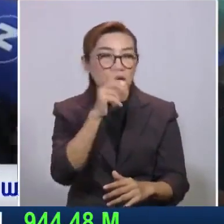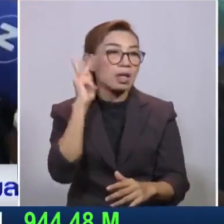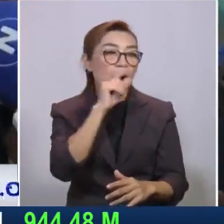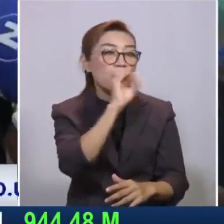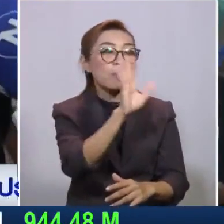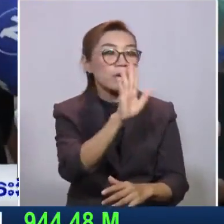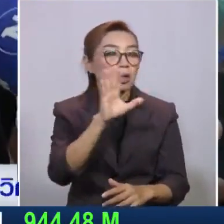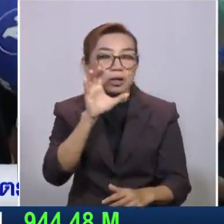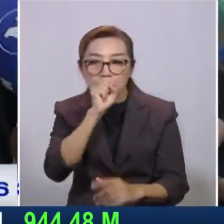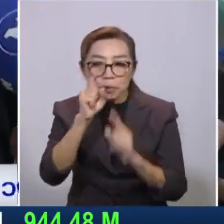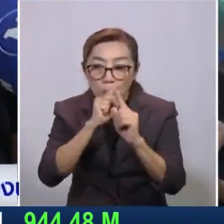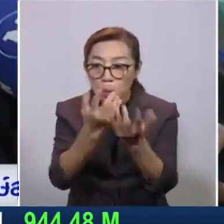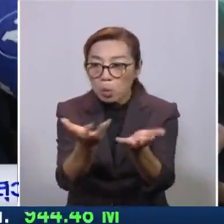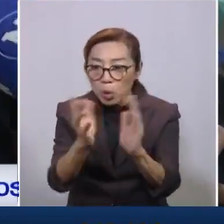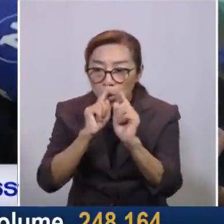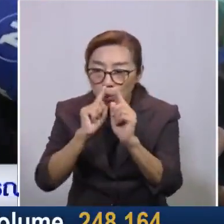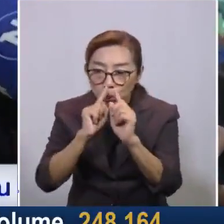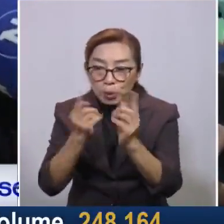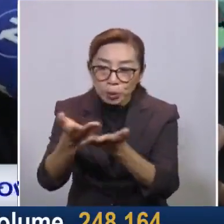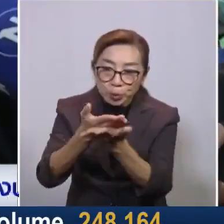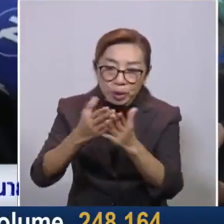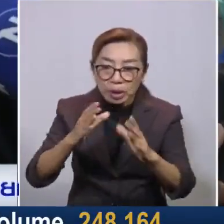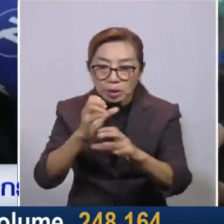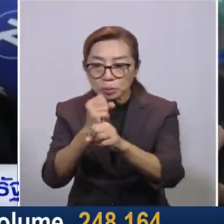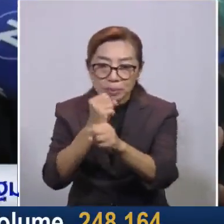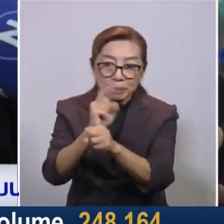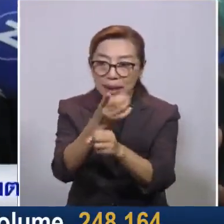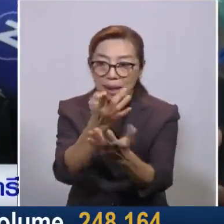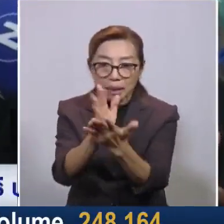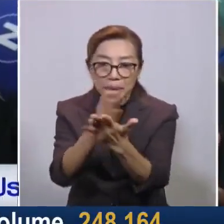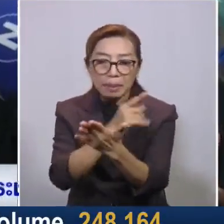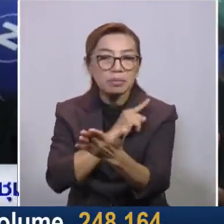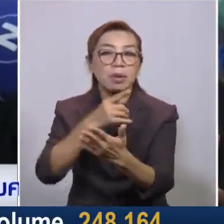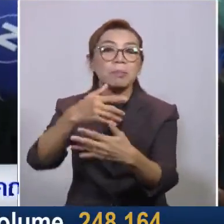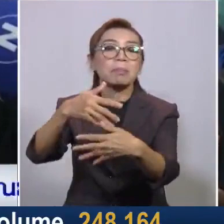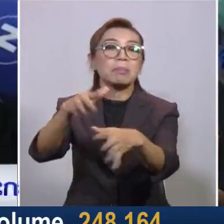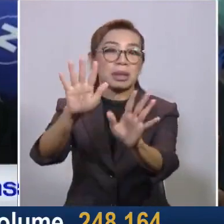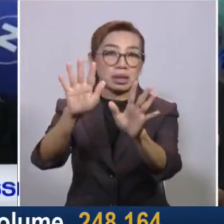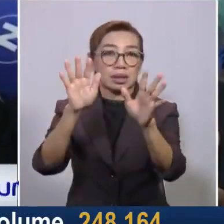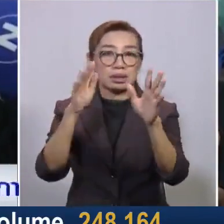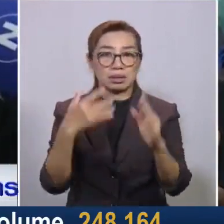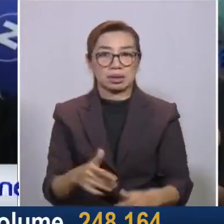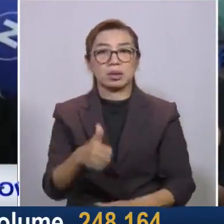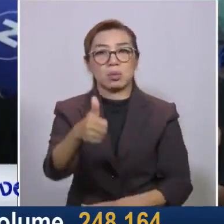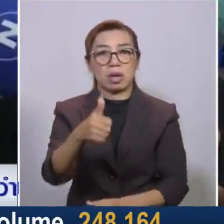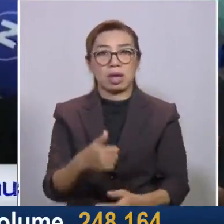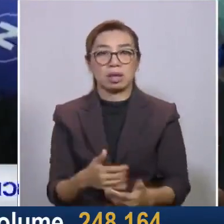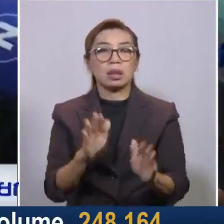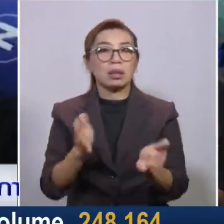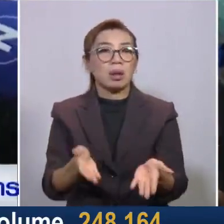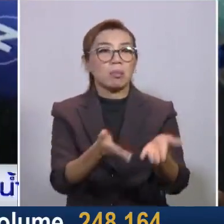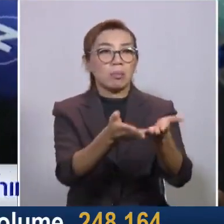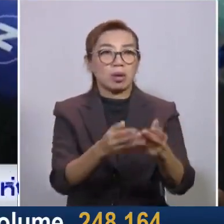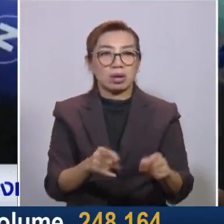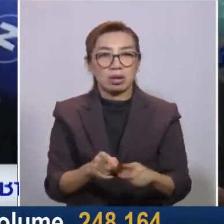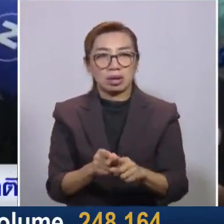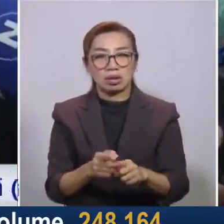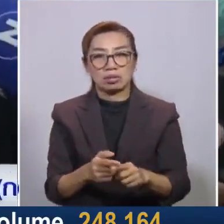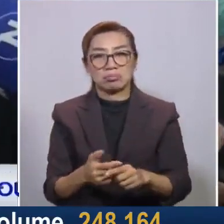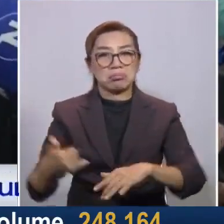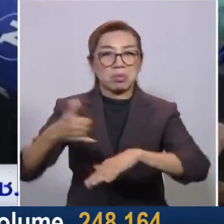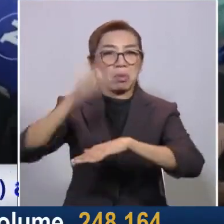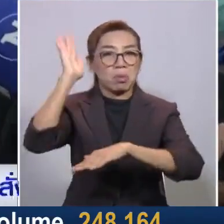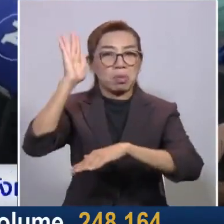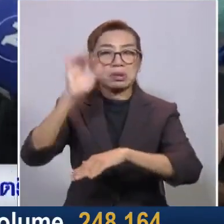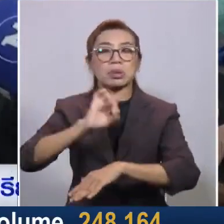แล้วมาทีเดียวนะเดี๋ยวโผล่แป๊บๆเราก็ไม่ต้องไปตามให้ก็หายใจกันไปหายใจยาวๆสบายๆแล้วแถลงทีเดียว